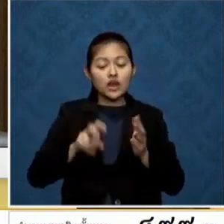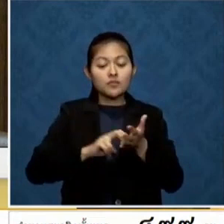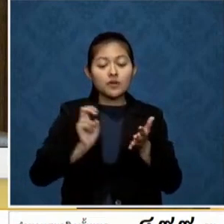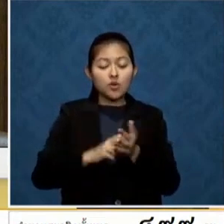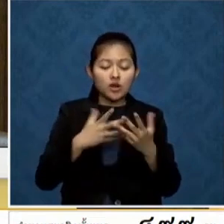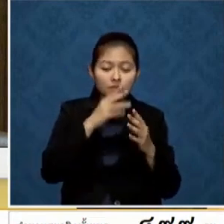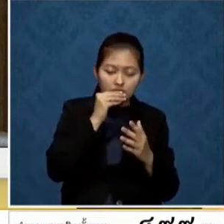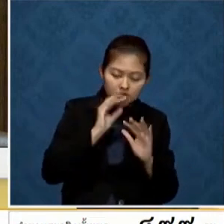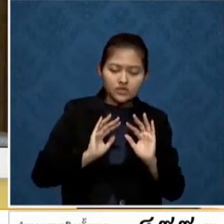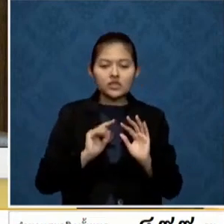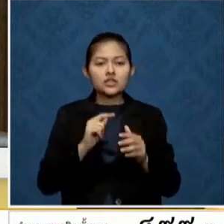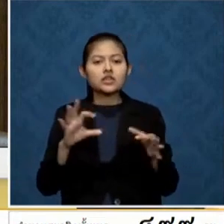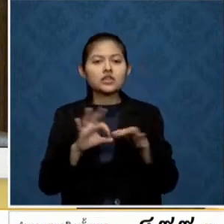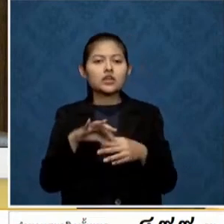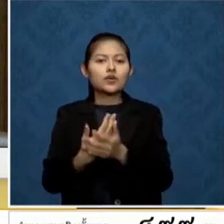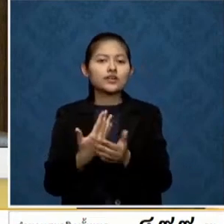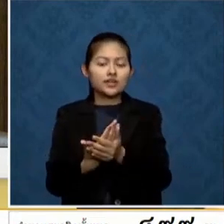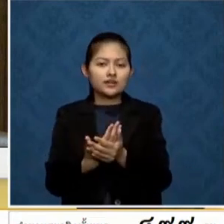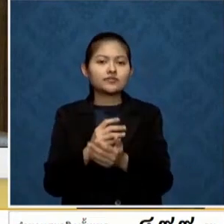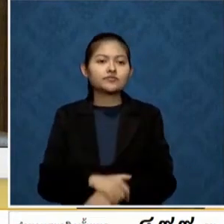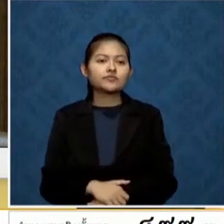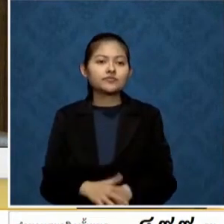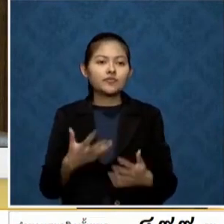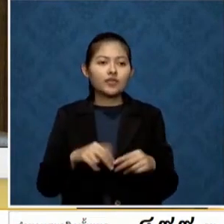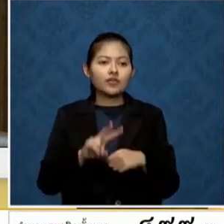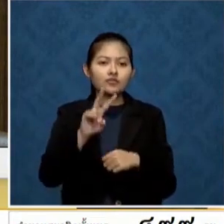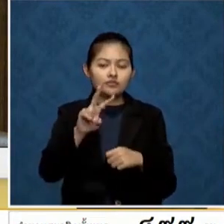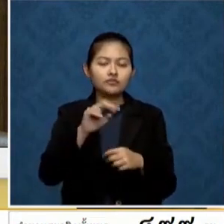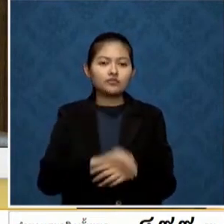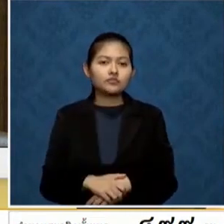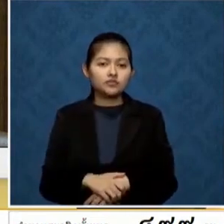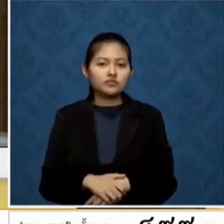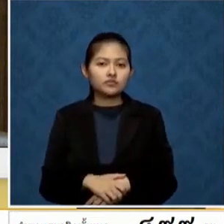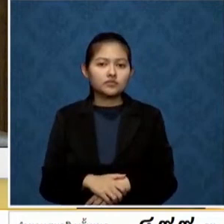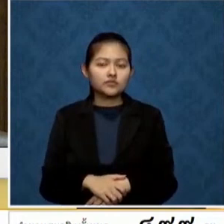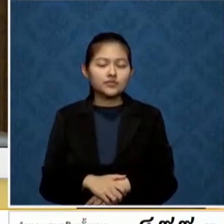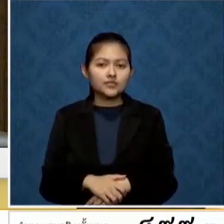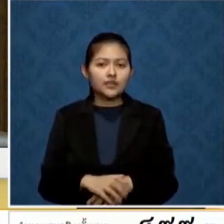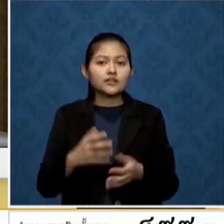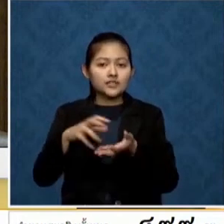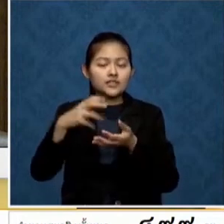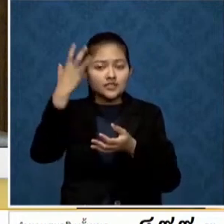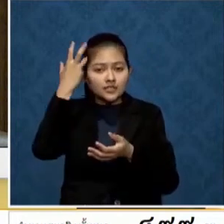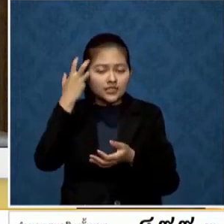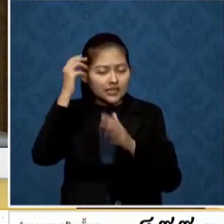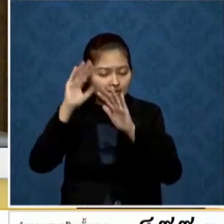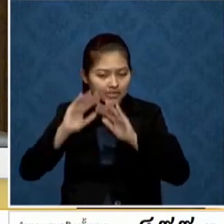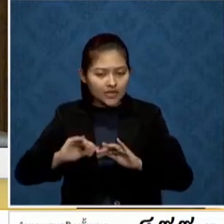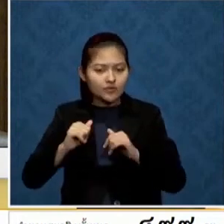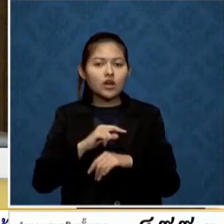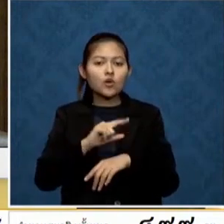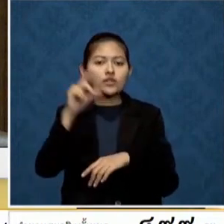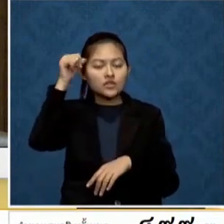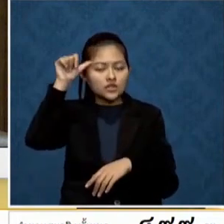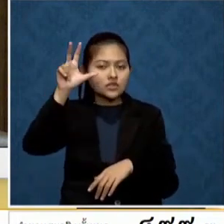ปฏิเสธร่างเกี่ยวกับการเงินแต่อย่างใดส่วนประการที่ 2ครับที่ผมหวังว่าจะพอคลี่คลายข้อกังวลของท่านได้ก็คือบางท่านกังวลว่า 30